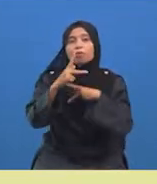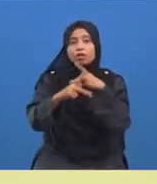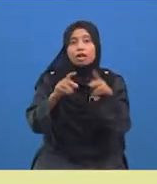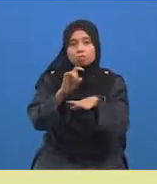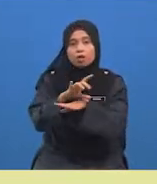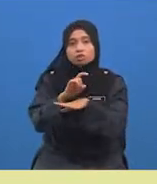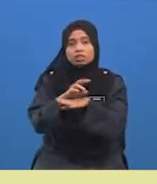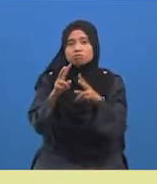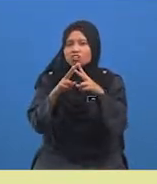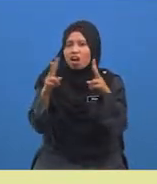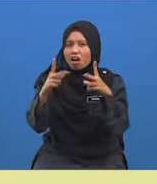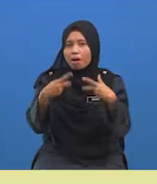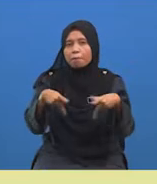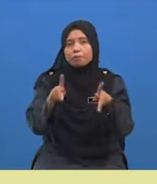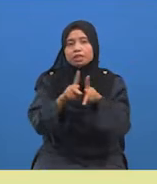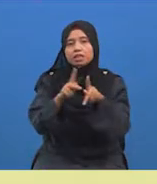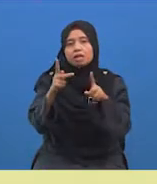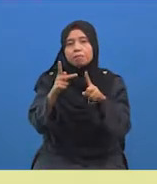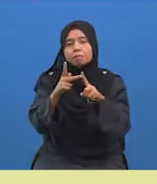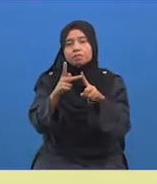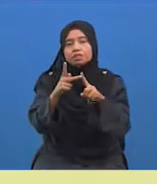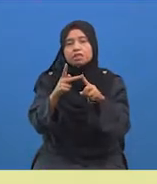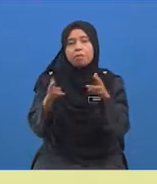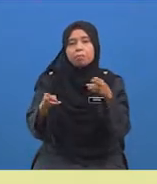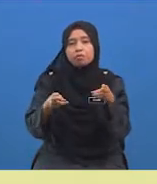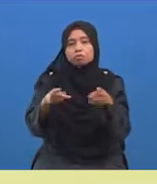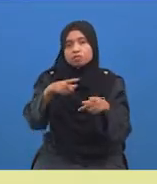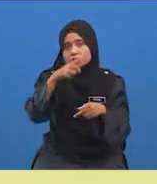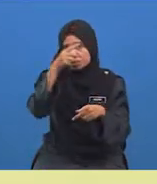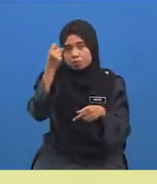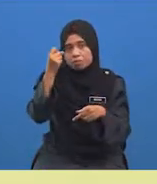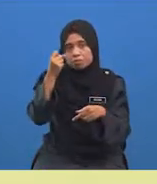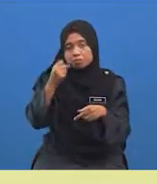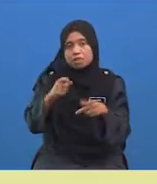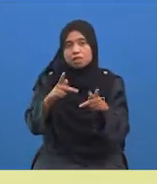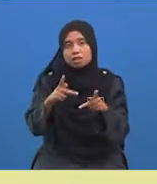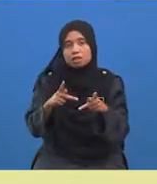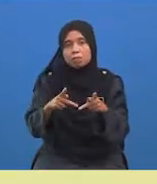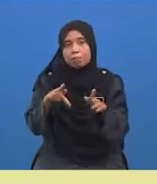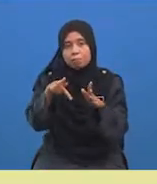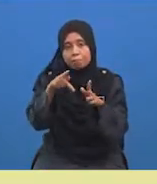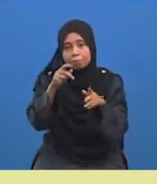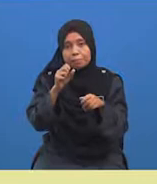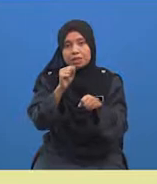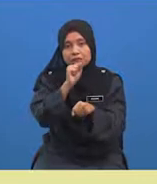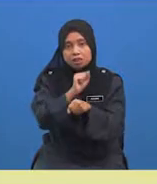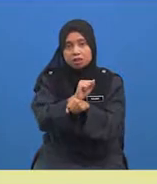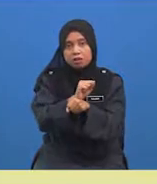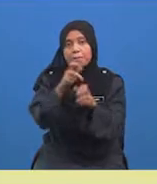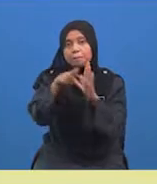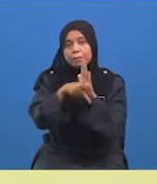kaunseling sangat penting kepada pihak pengurusan. Kenapa? Sekiranya pekerja menghadapi